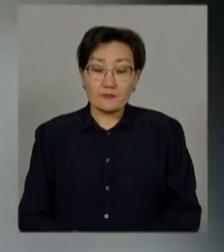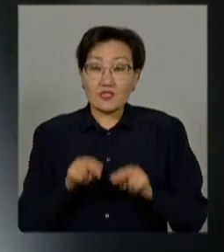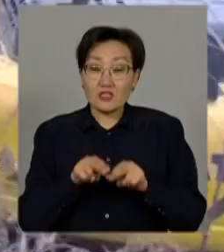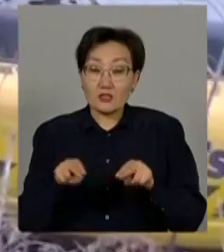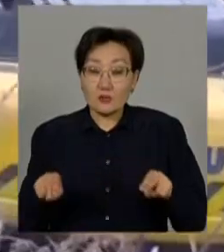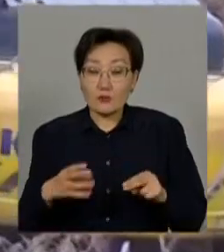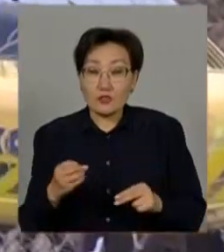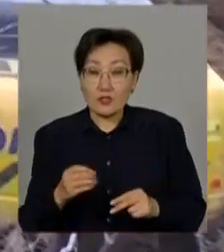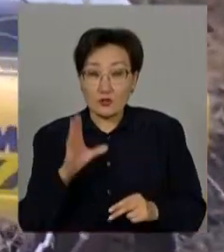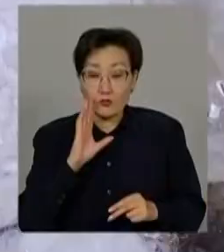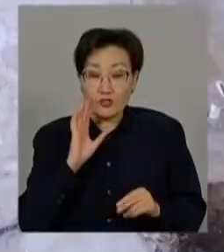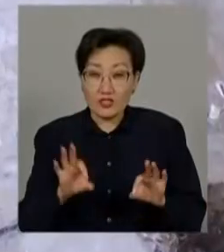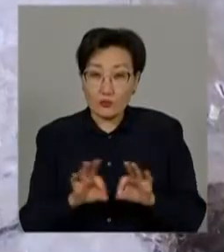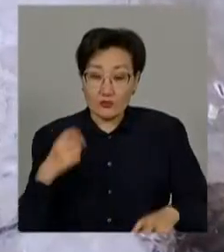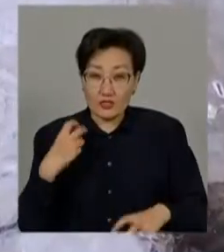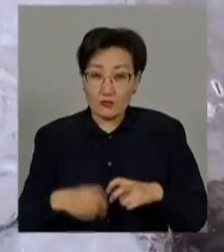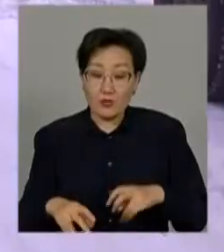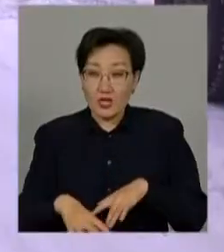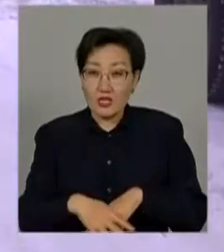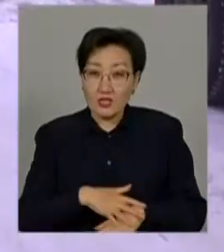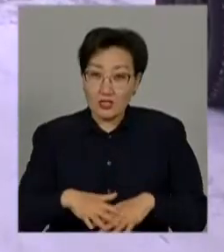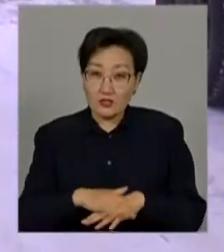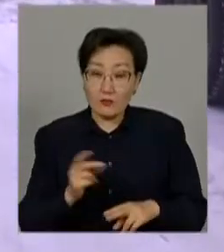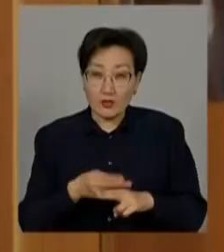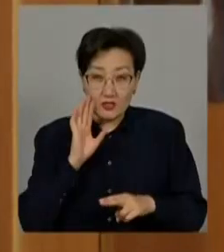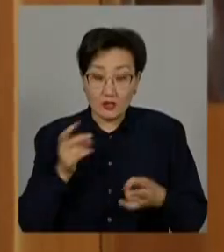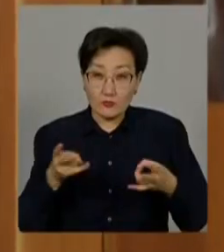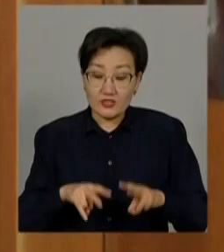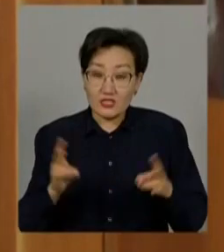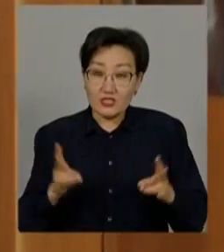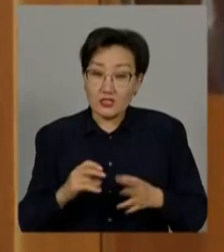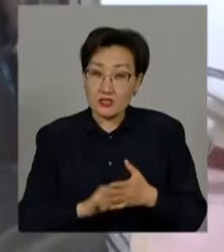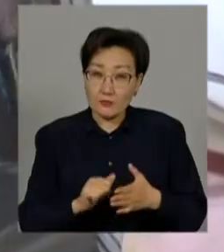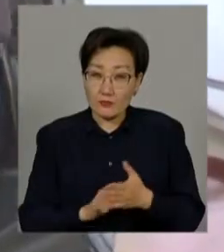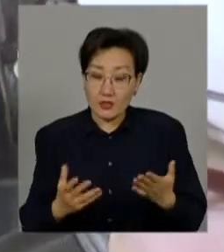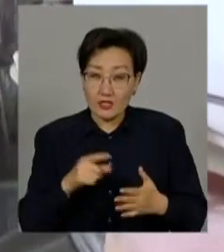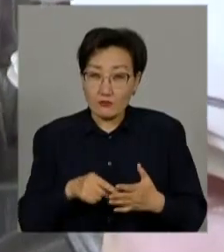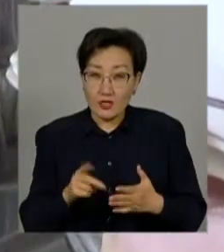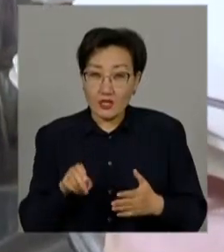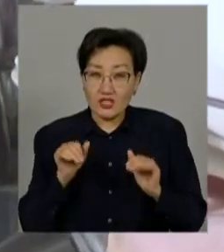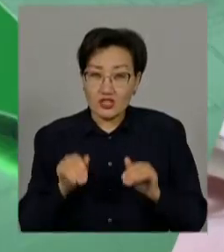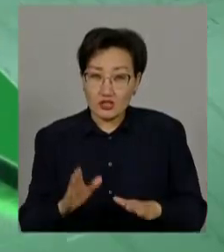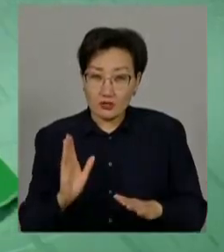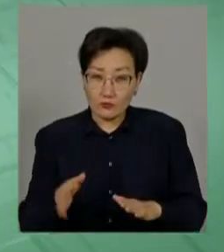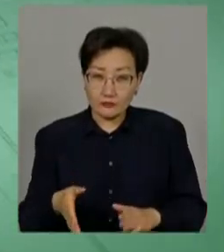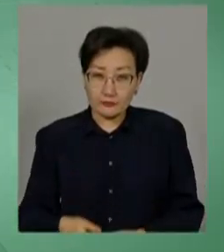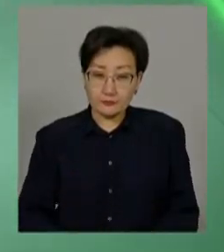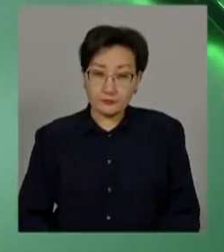Петропавлда тағы су құбыры жарылып, халық тіршілік нәрінсіз қалды. Апаттың себебі не? Мәселе қалай шешілмек?